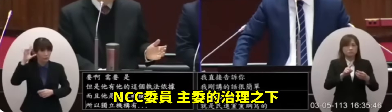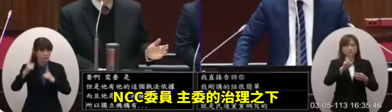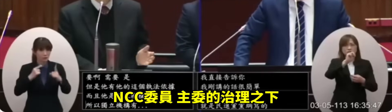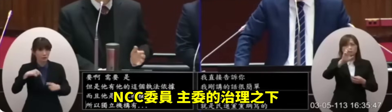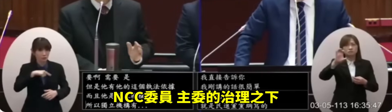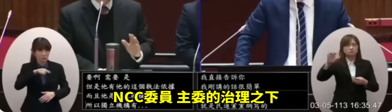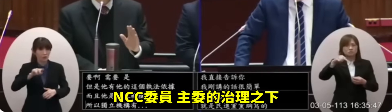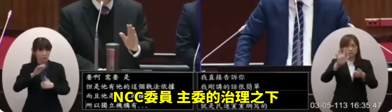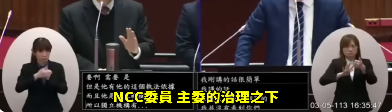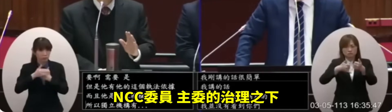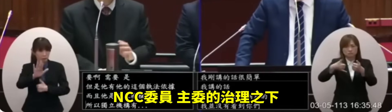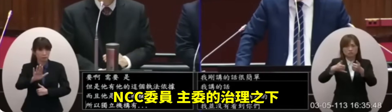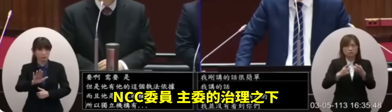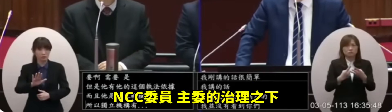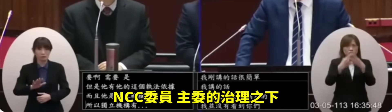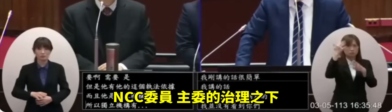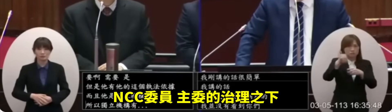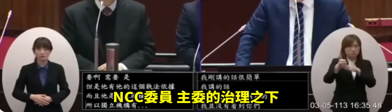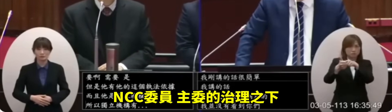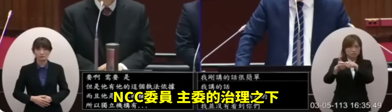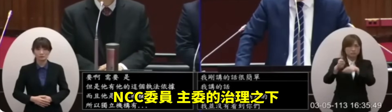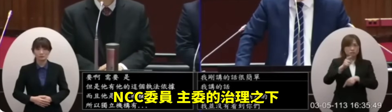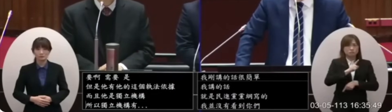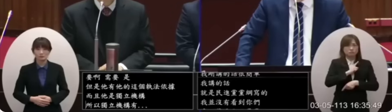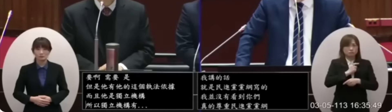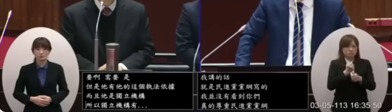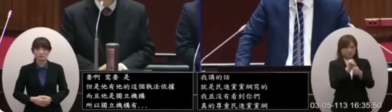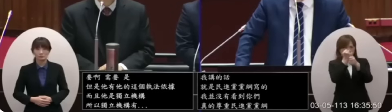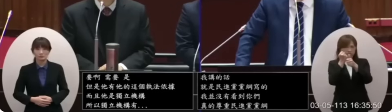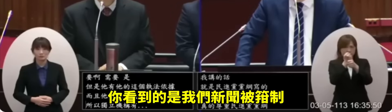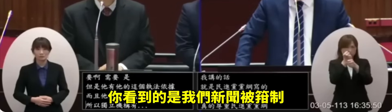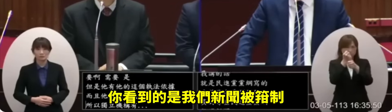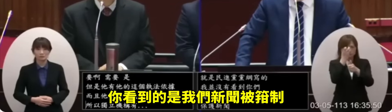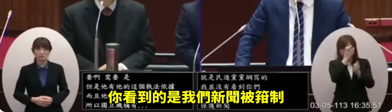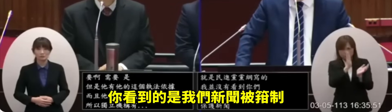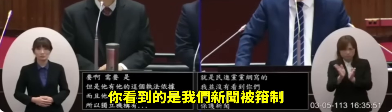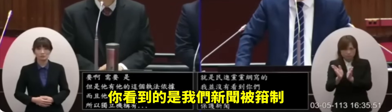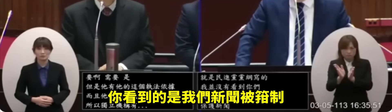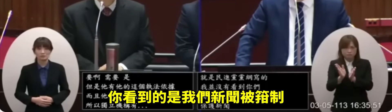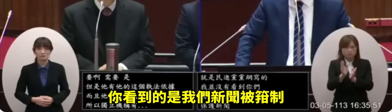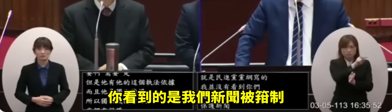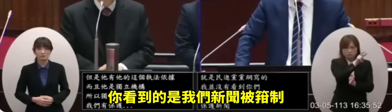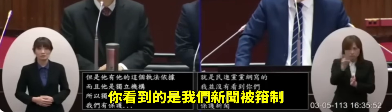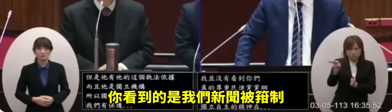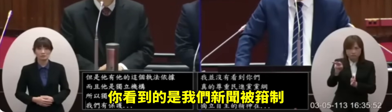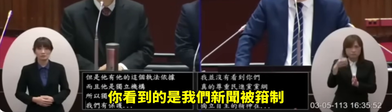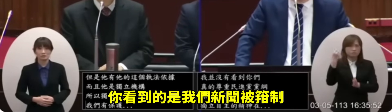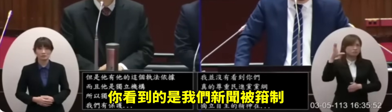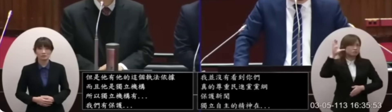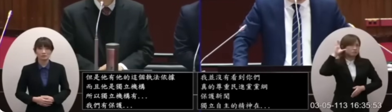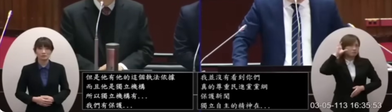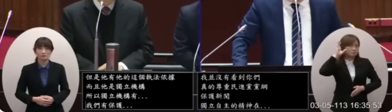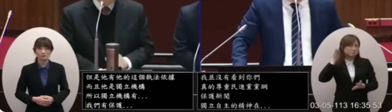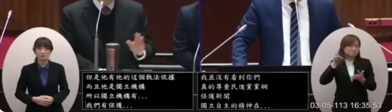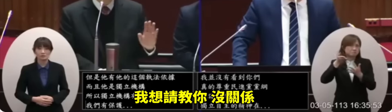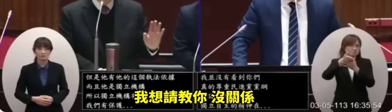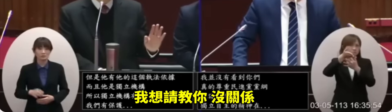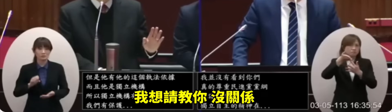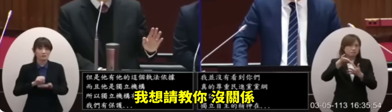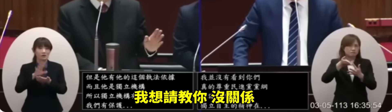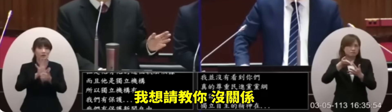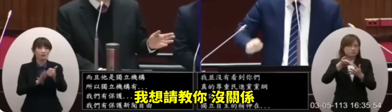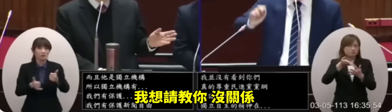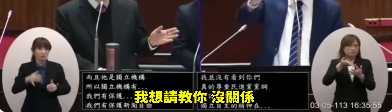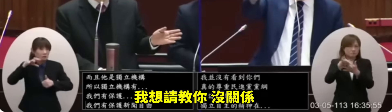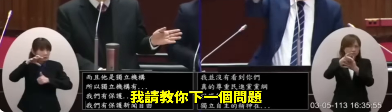NCC 委员啊主委的治理之下，你看到的是我们新闻被钳制啊。 包委员， 我想